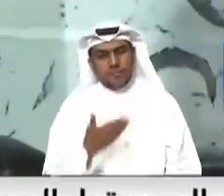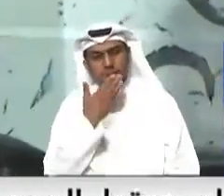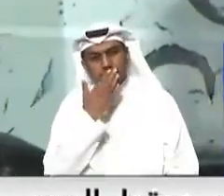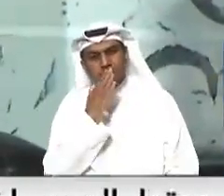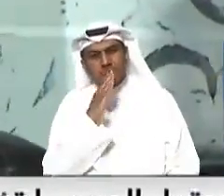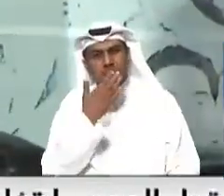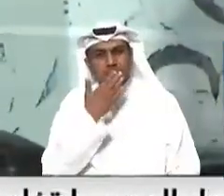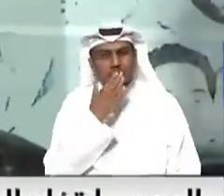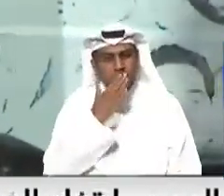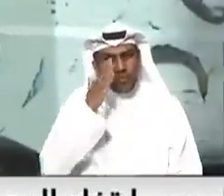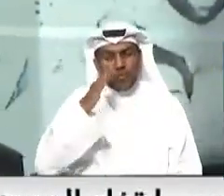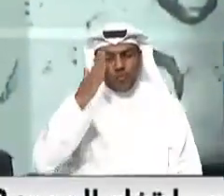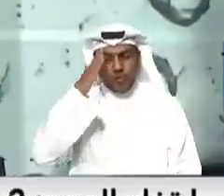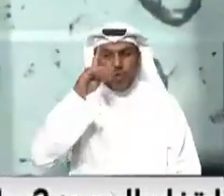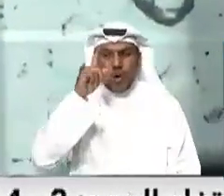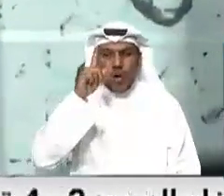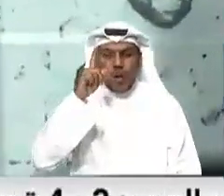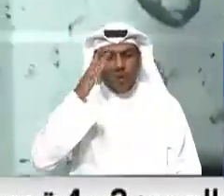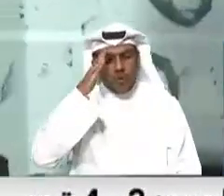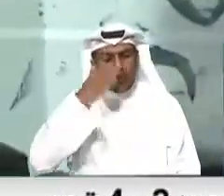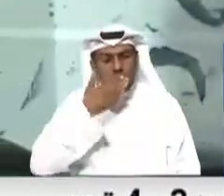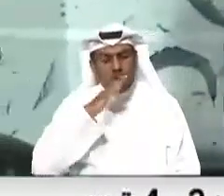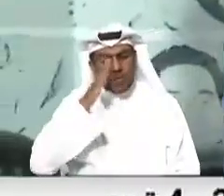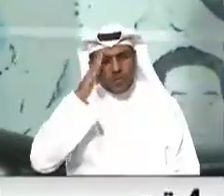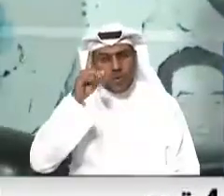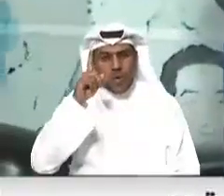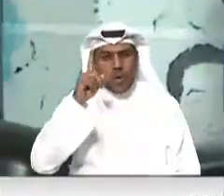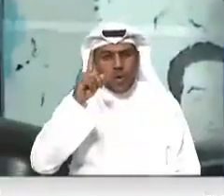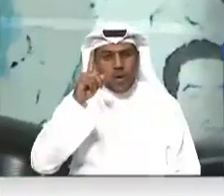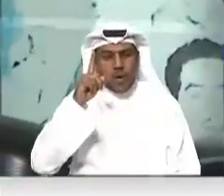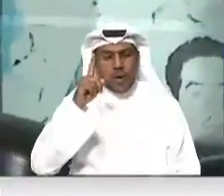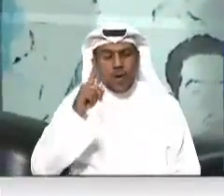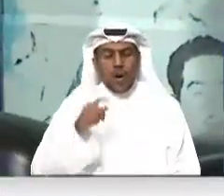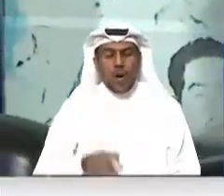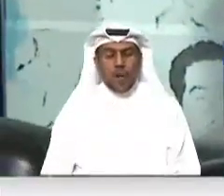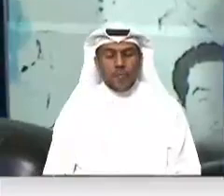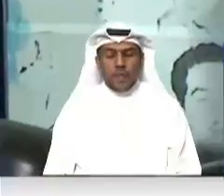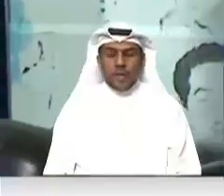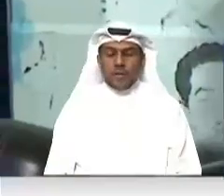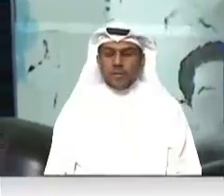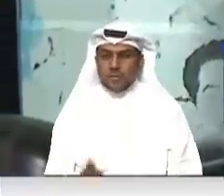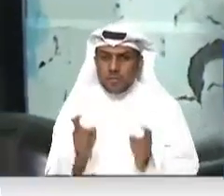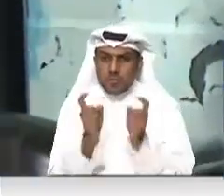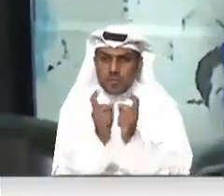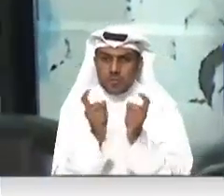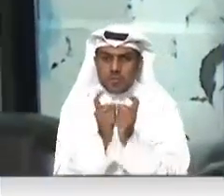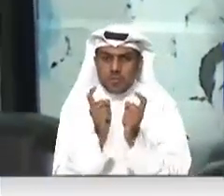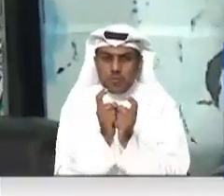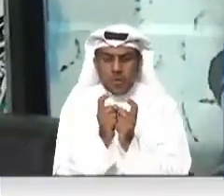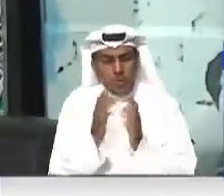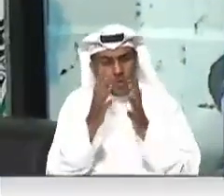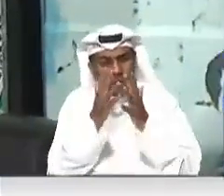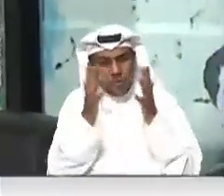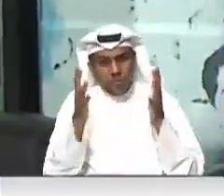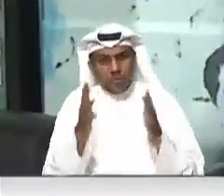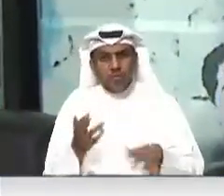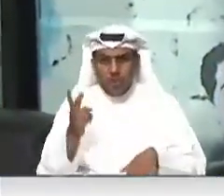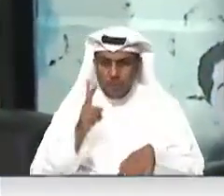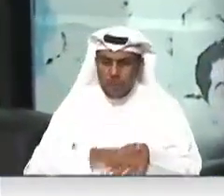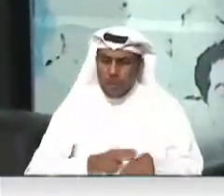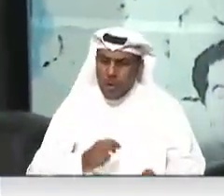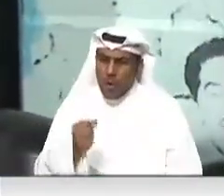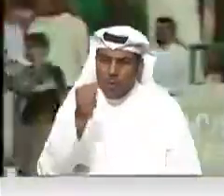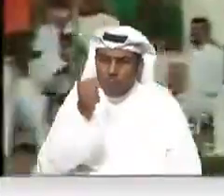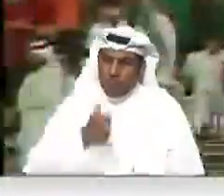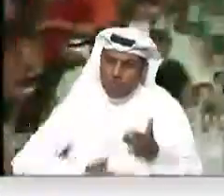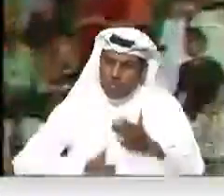هذا فضل من الله عز وجل ولا تقدموا كل ما عندهم قدمنا مباراه كبيره كنا في كامل تركيزنا اليوم ان شاء الله نزيد نقدم اكثر واكثر الدوري